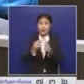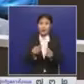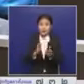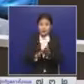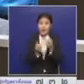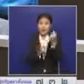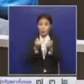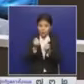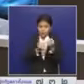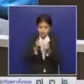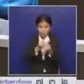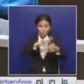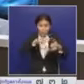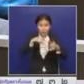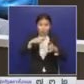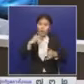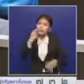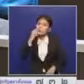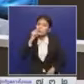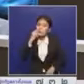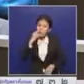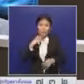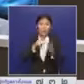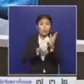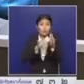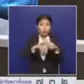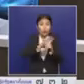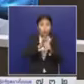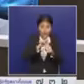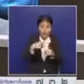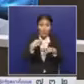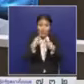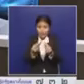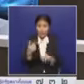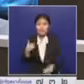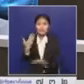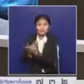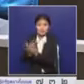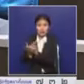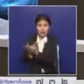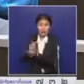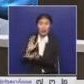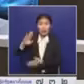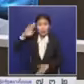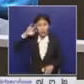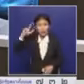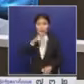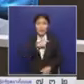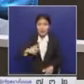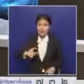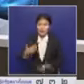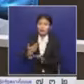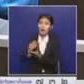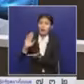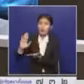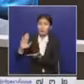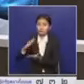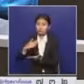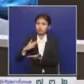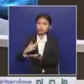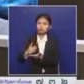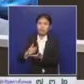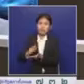กระทรวงสาสุขและพระราชทานทรัพย์สินส่วนพระองค์บริจาคช่วยเหลือในช่วงโควิดหลายประเภท